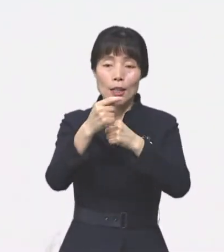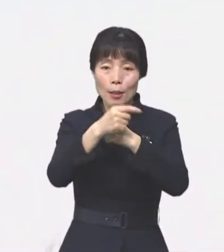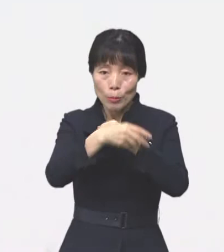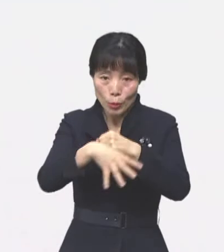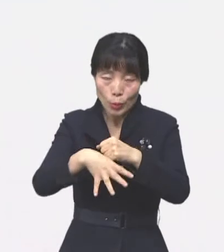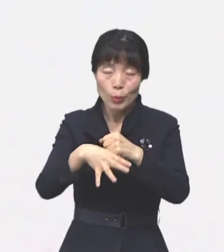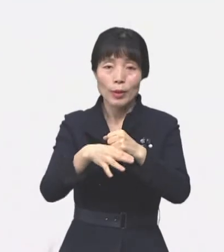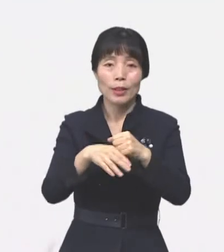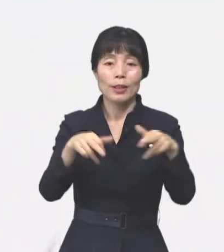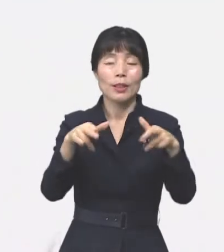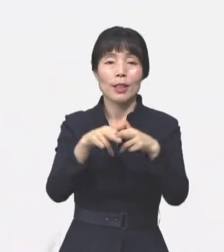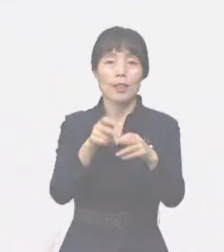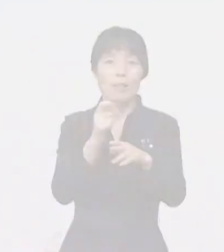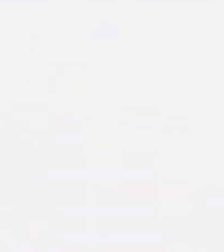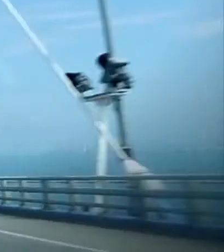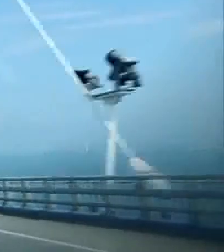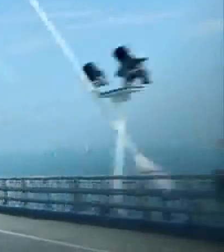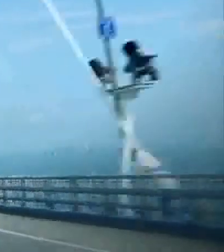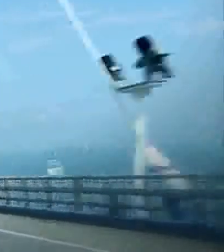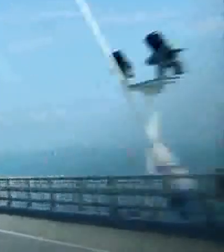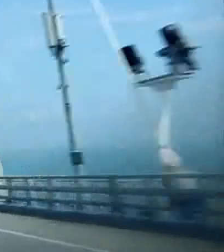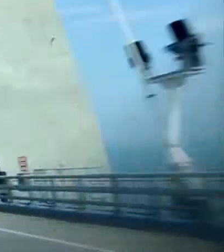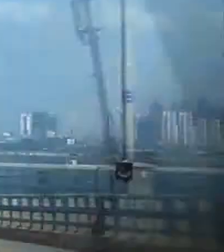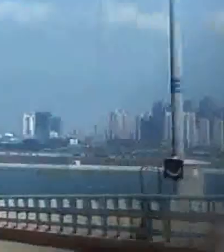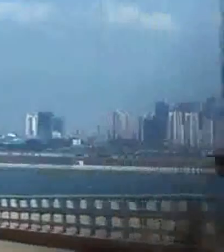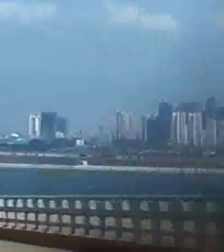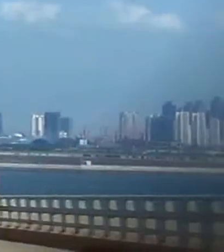도입도 추진할 예정입니다.